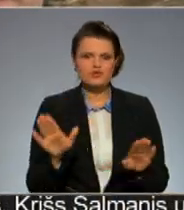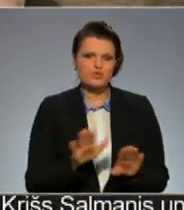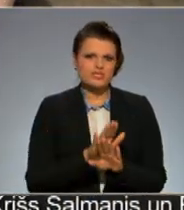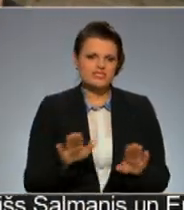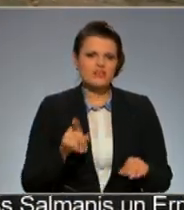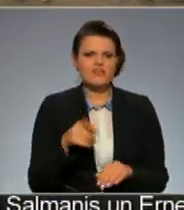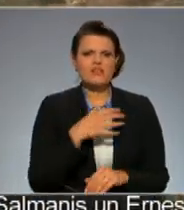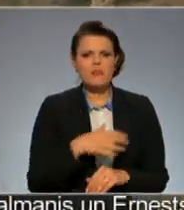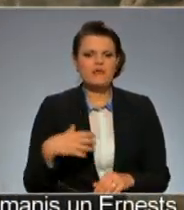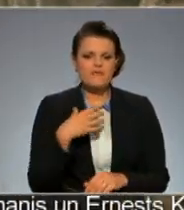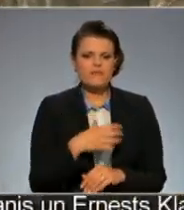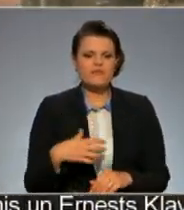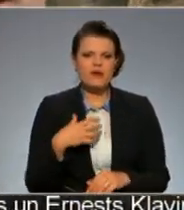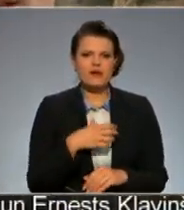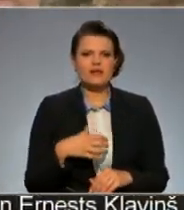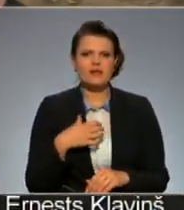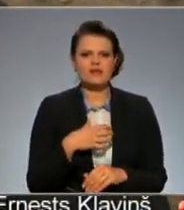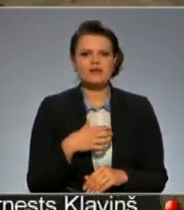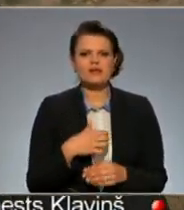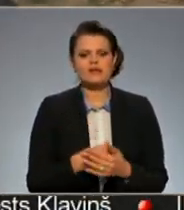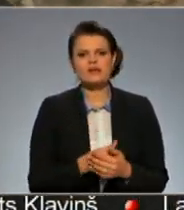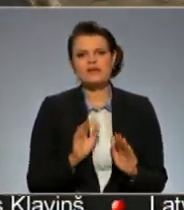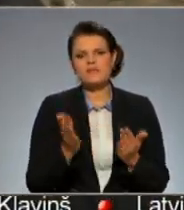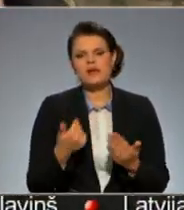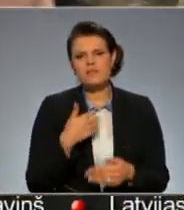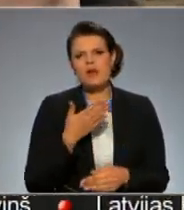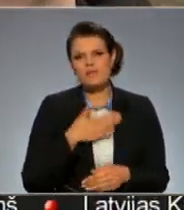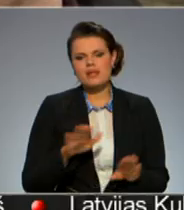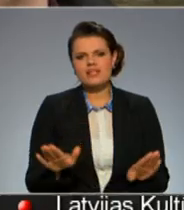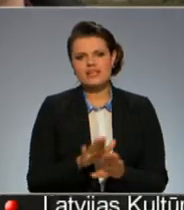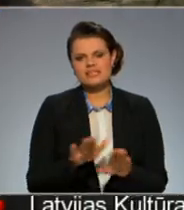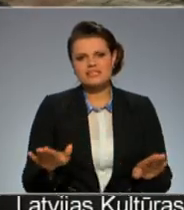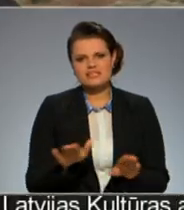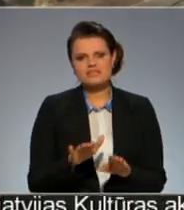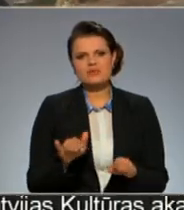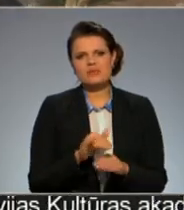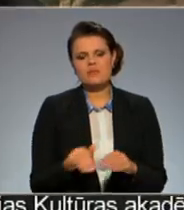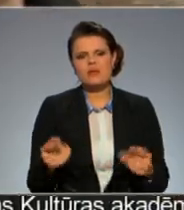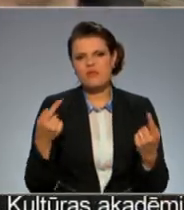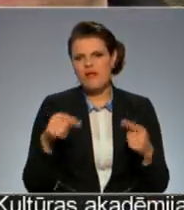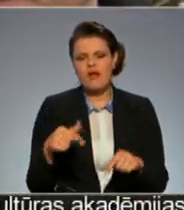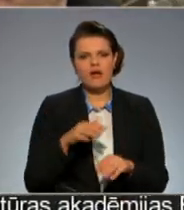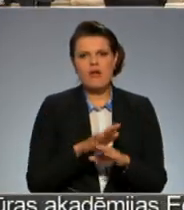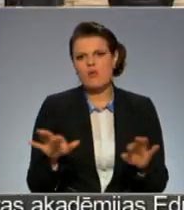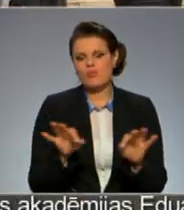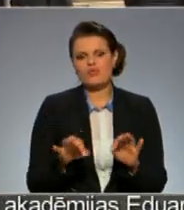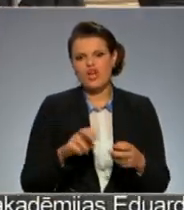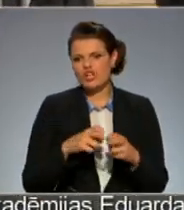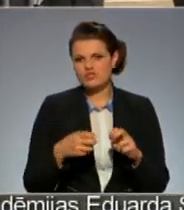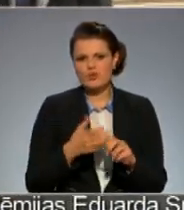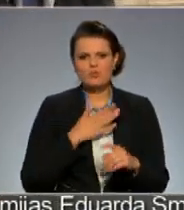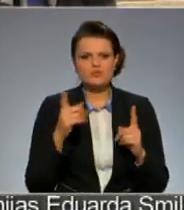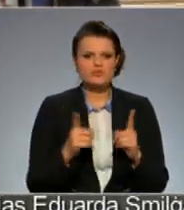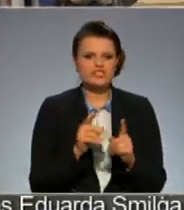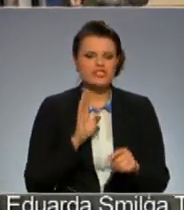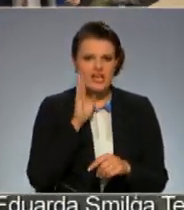viņiem vajag nu tā bet man patiktu jā dziedātu teiksim kaut tie pilni laiki nebūtu nekāda vaina mūsu tikšanās